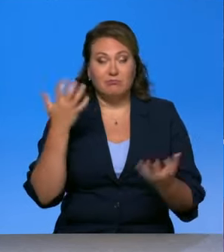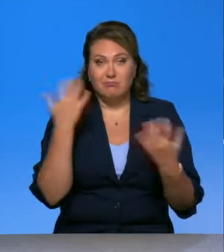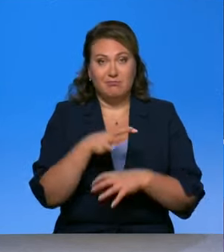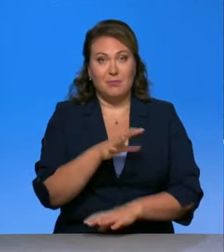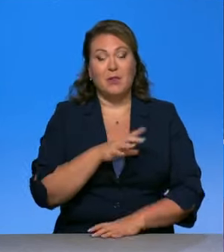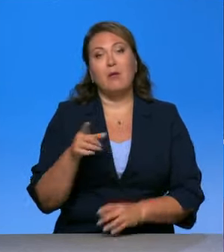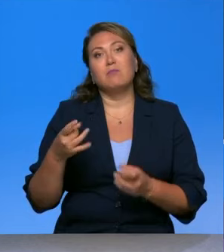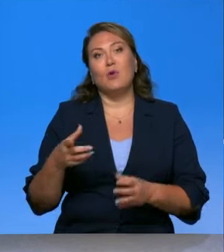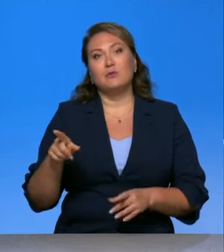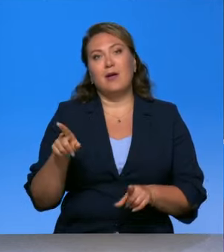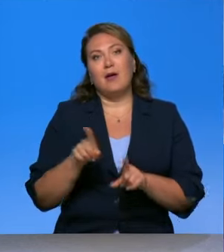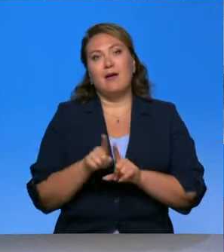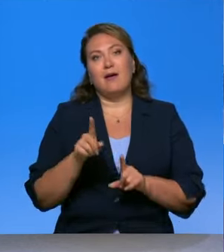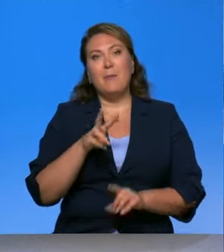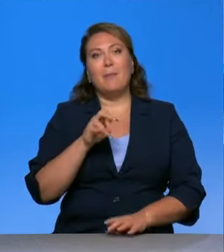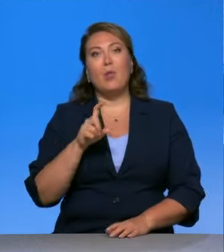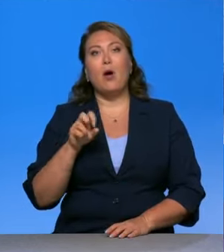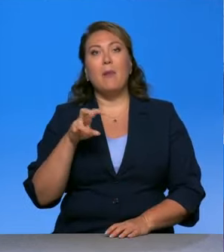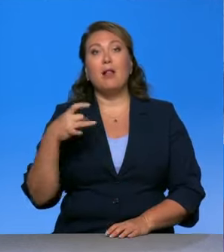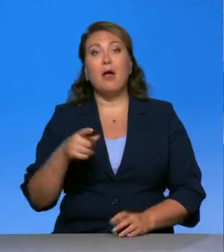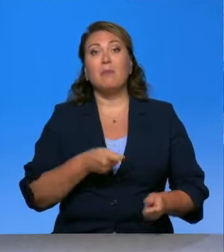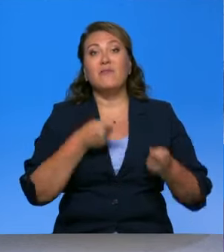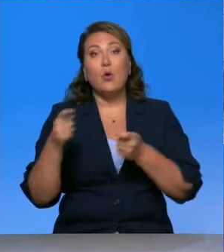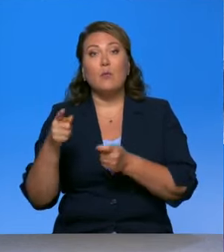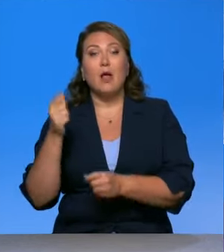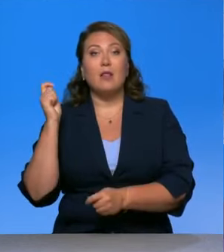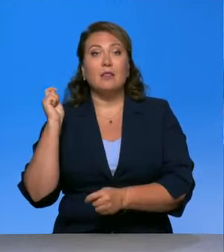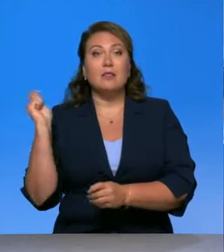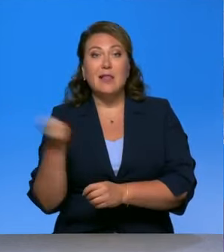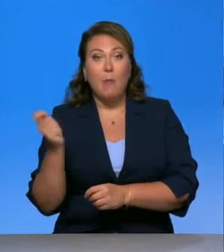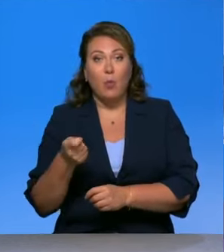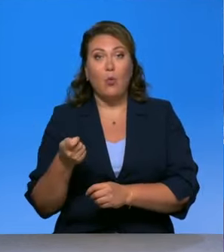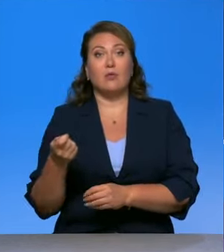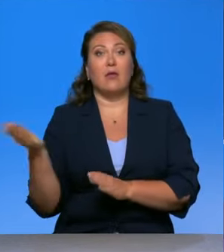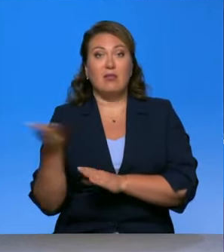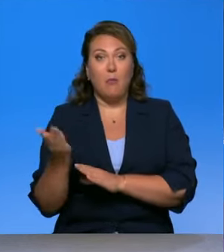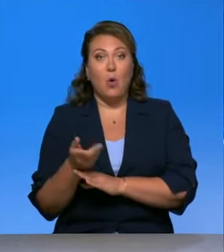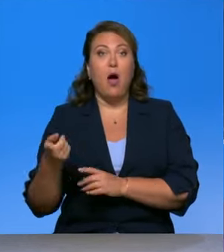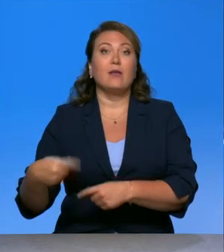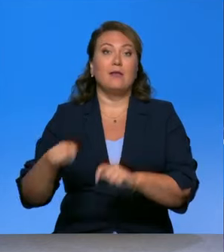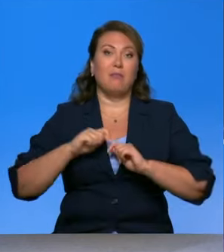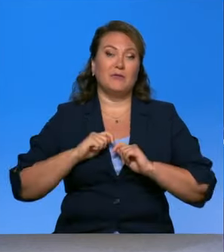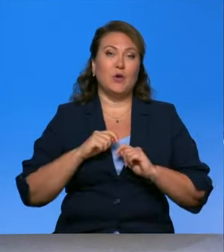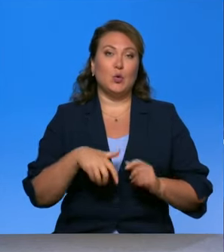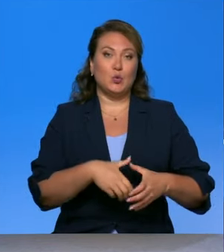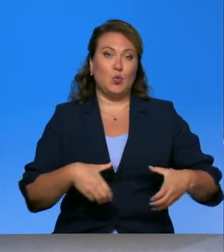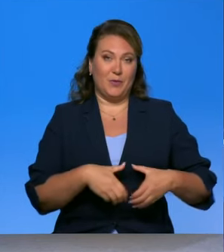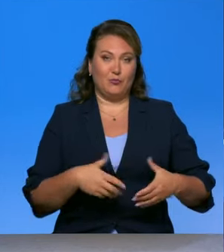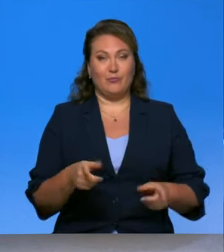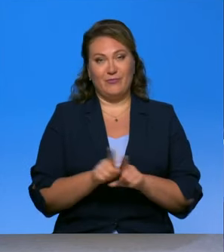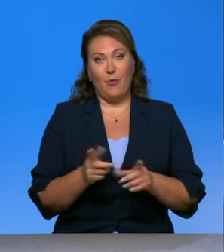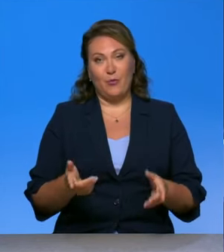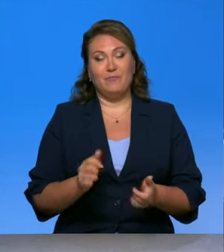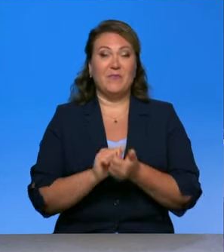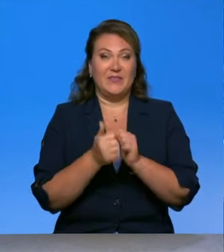видимо, каким-то образом... Микуха Маклай привез папуасам топор, а они нам, видимо, сумочку берут. Такой взаимовыгодный обмен. А что